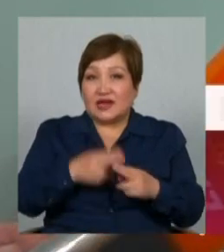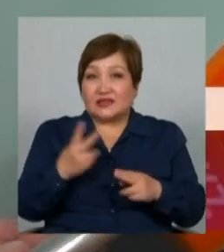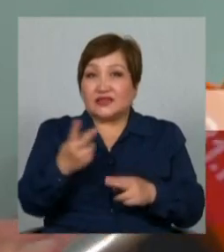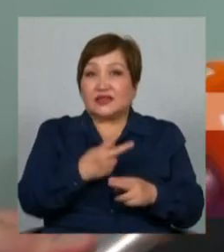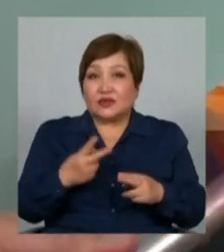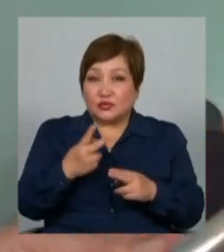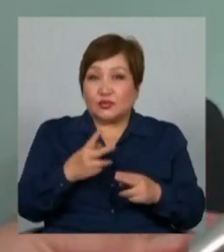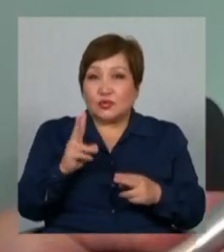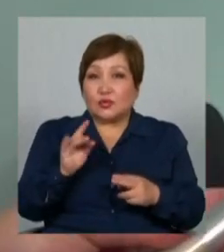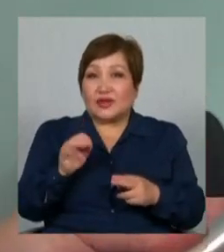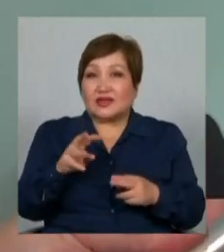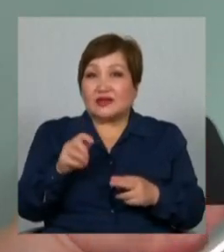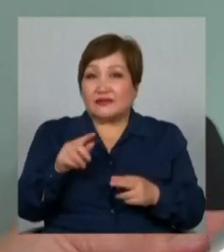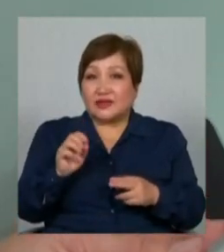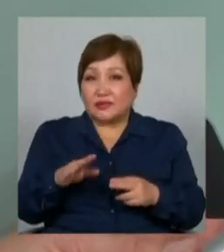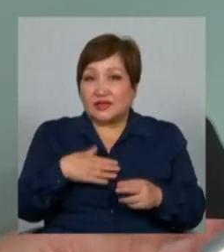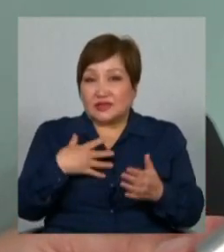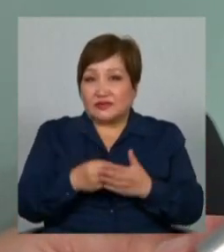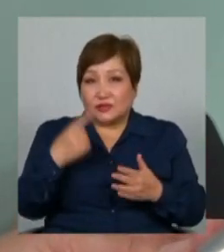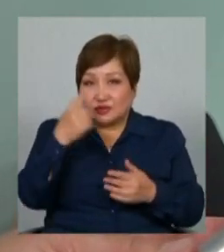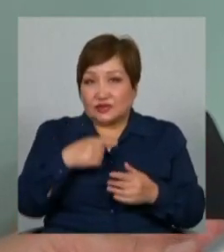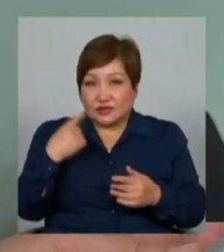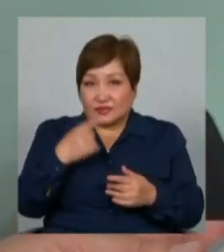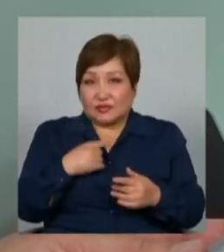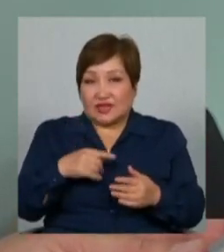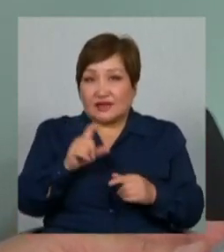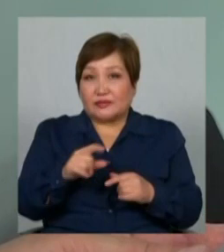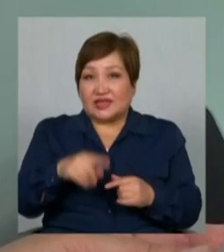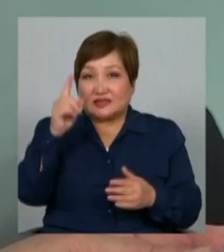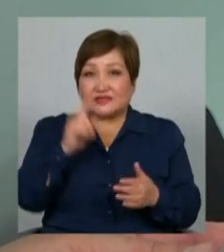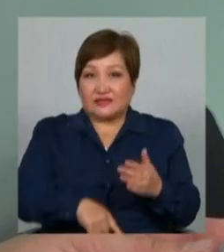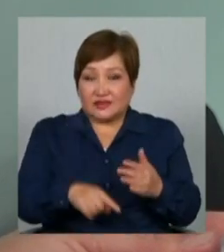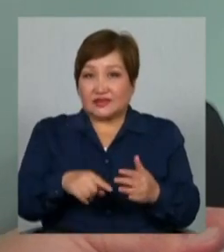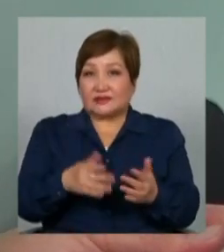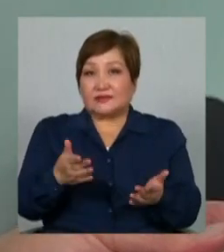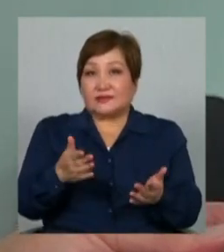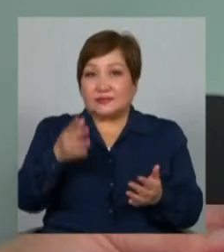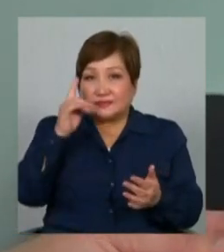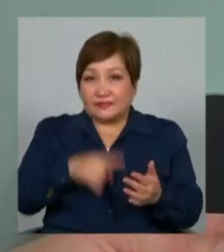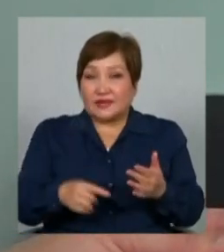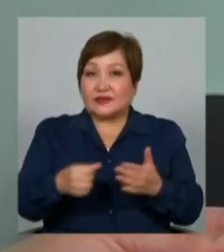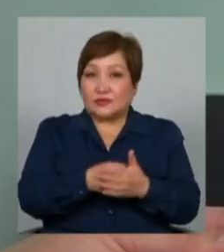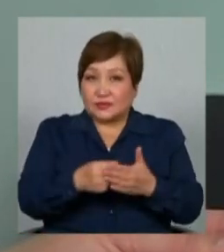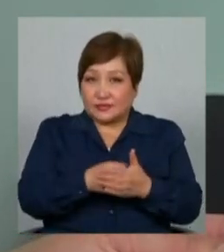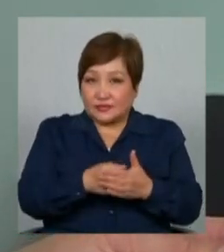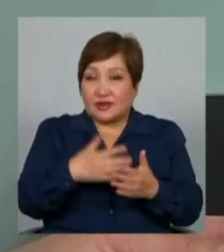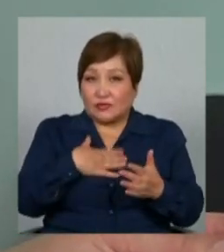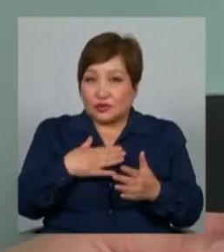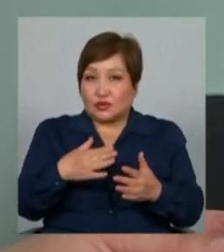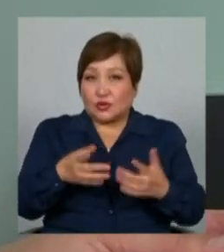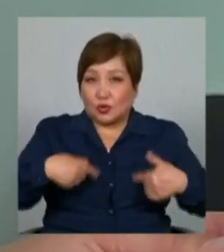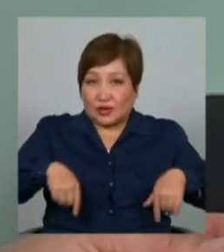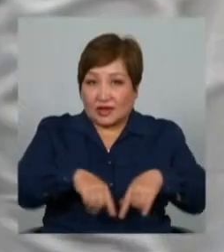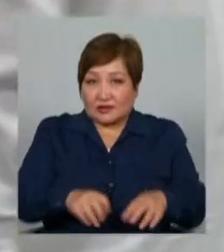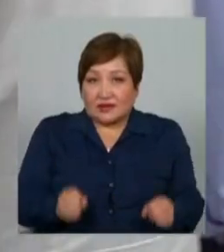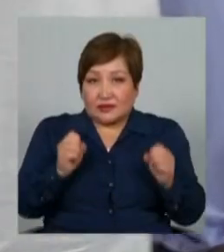жеке пікірім адамдардың сеніміне кіріп, қаржылық пирамида құрған қылмыс құрамы бар деп өзім